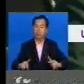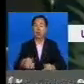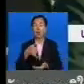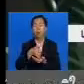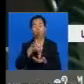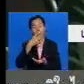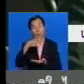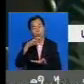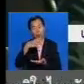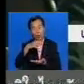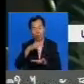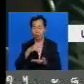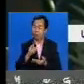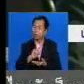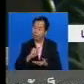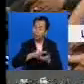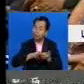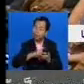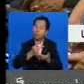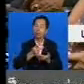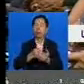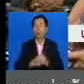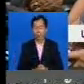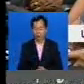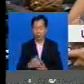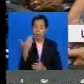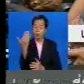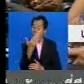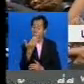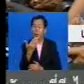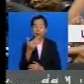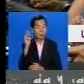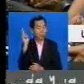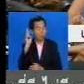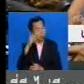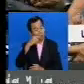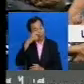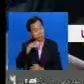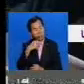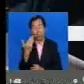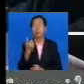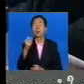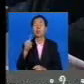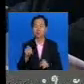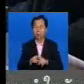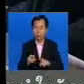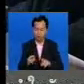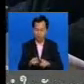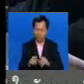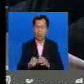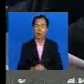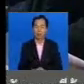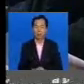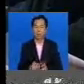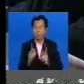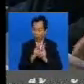แนวทางการปฏิรูปสถานีวิทยุโทรทัศน์แห่งประเทศไทยว่ารัฐบาลจะไม่เข้าไปแทรกแซงการทำงานของคณะกรรมการศึกษาแนวทาง